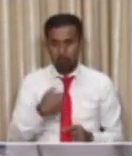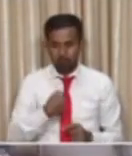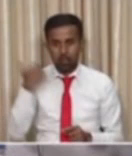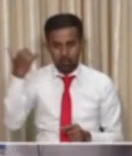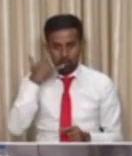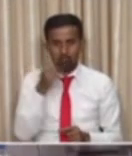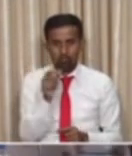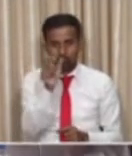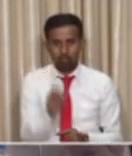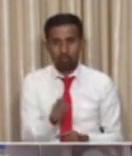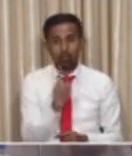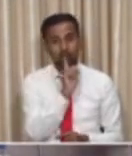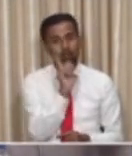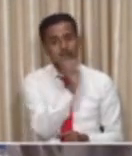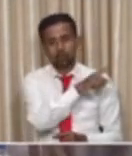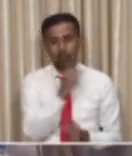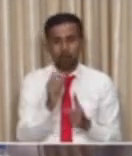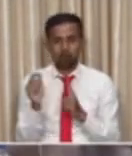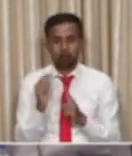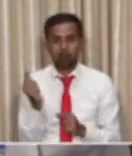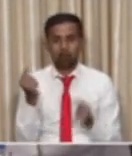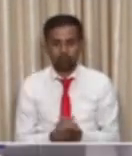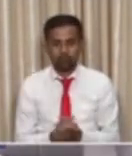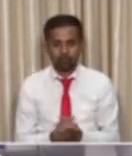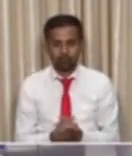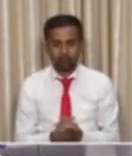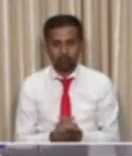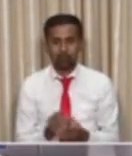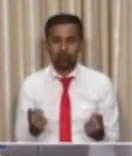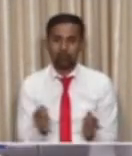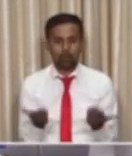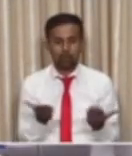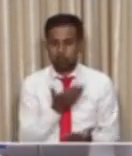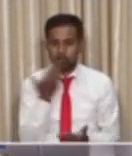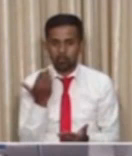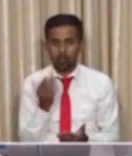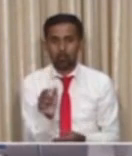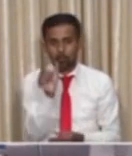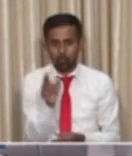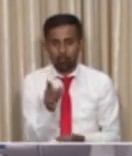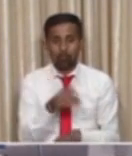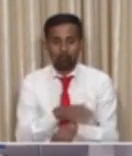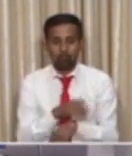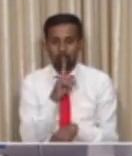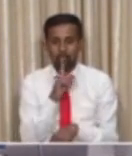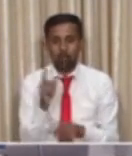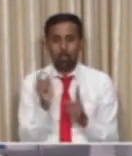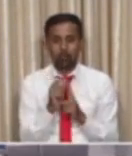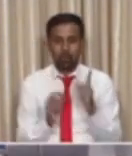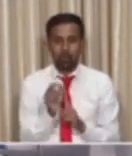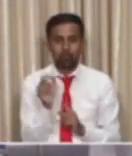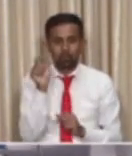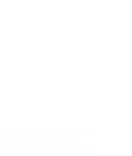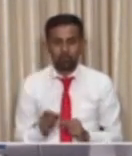මං කිව්ව ඔබතුමාට කතා කරලා පාර්ලිමේන්තුවට ඇවිල්ලා ප්‍රකාශයක් කළා ඊට පස්සේ මේ අවශ්‍ය කටයුතු කරන්න පුළුවන් කියලා. මං ඔබතුමාට මතක් කරන්න ඕන පොඩනම්බල්ල